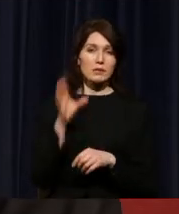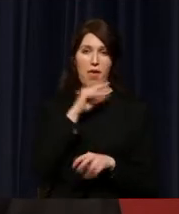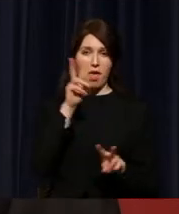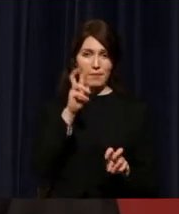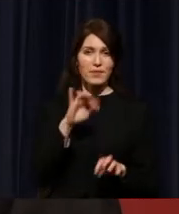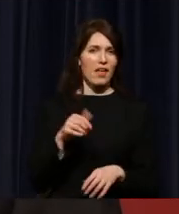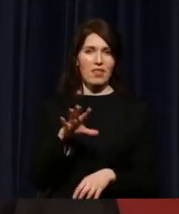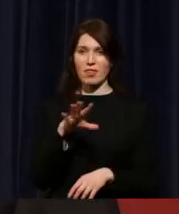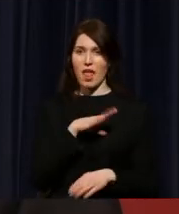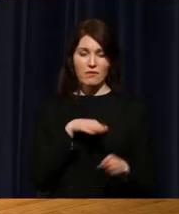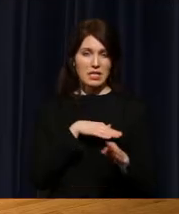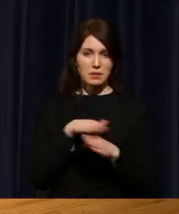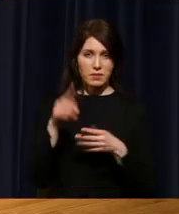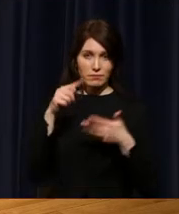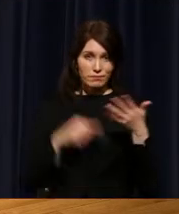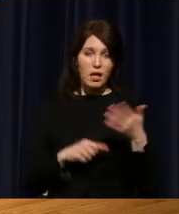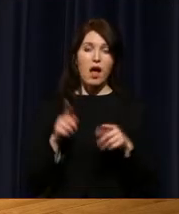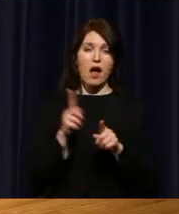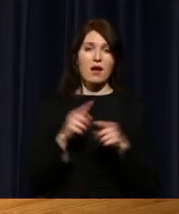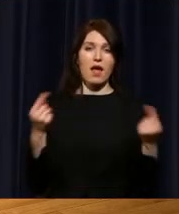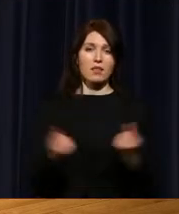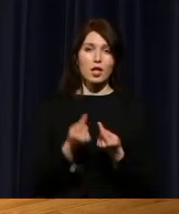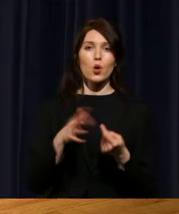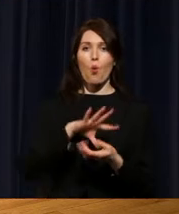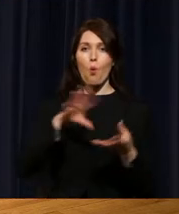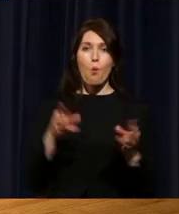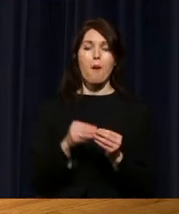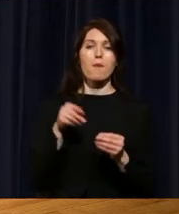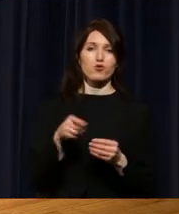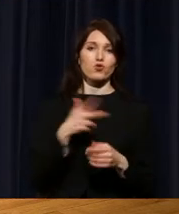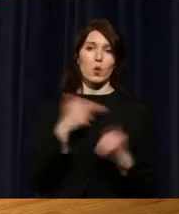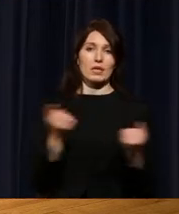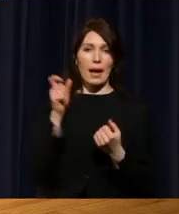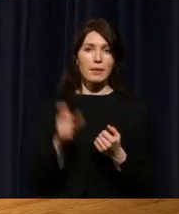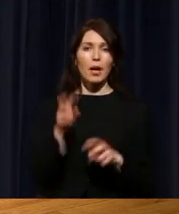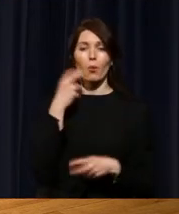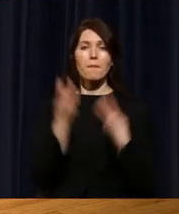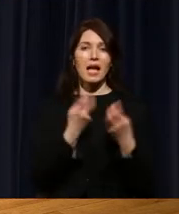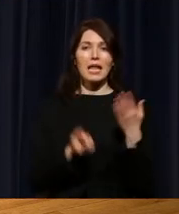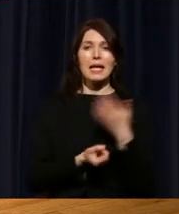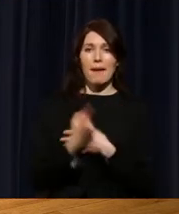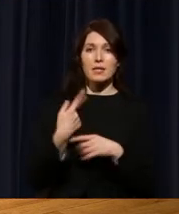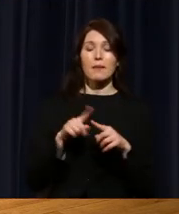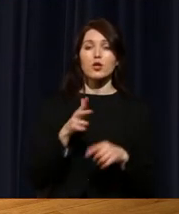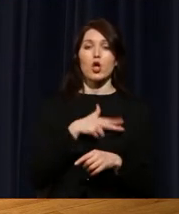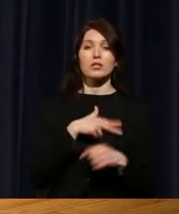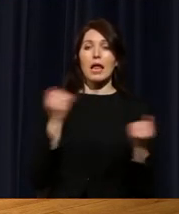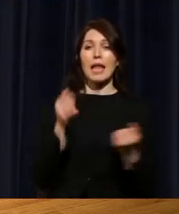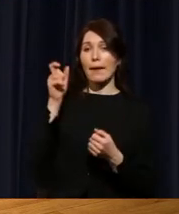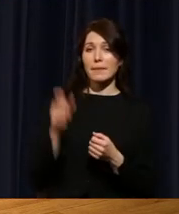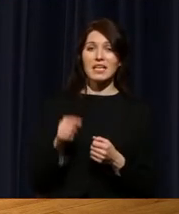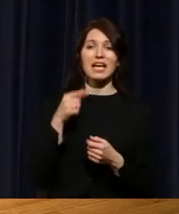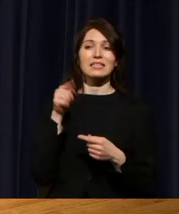viņš nevar izpildīt, tad attiecīgi kopā ar šo personu tiek meklēti iemesli, jo sociālais darbinieks tā